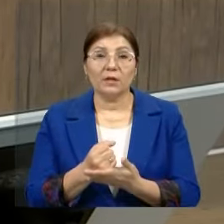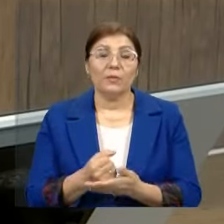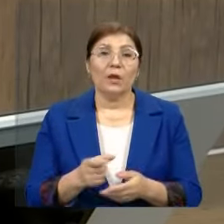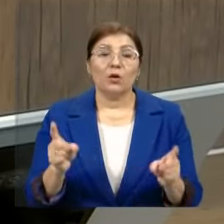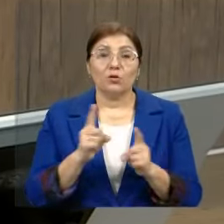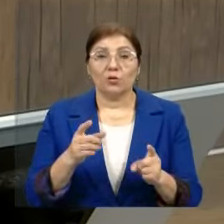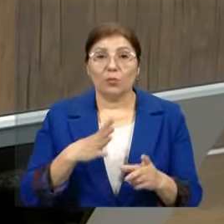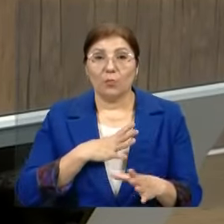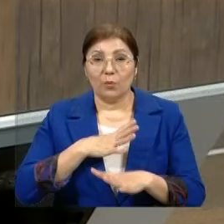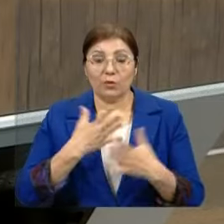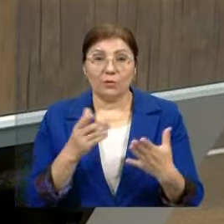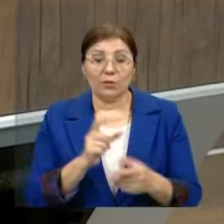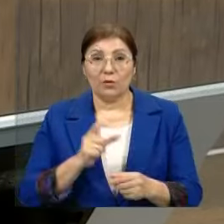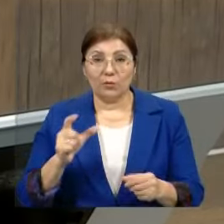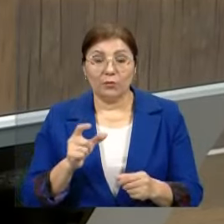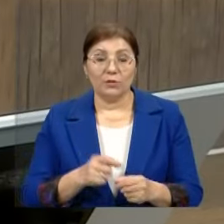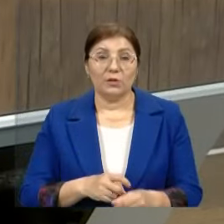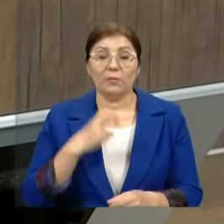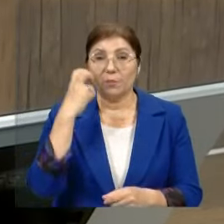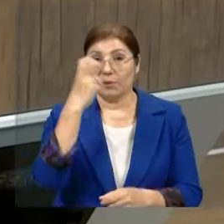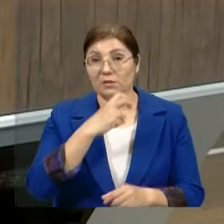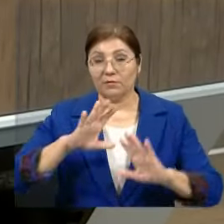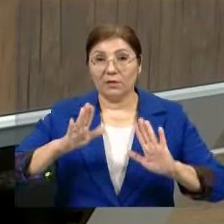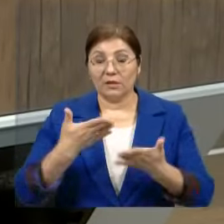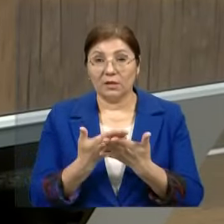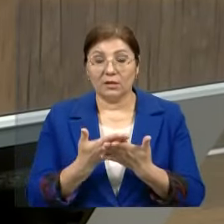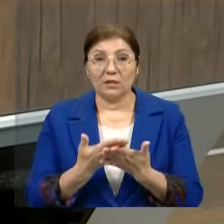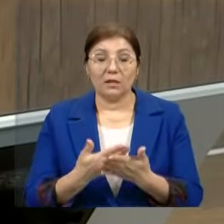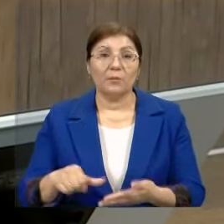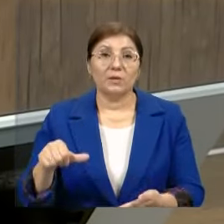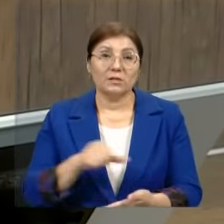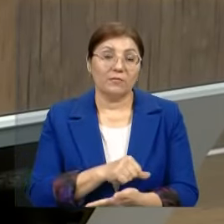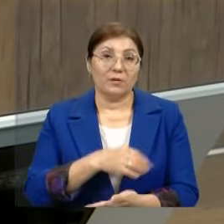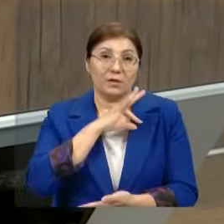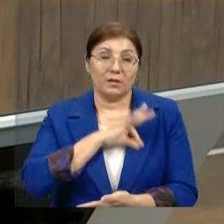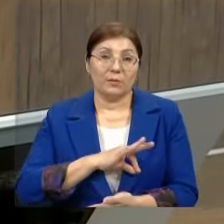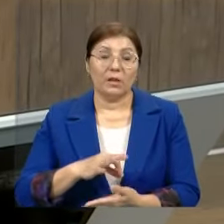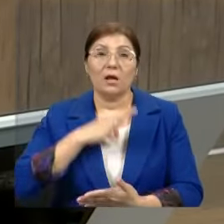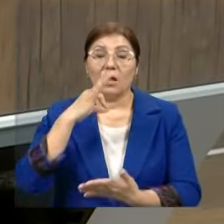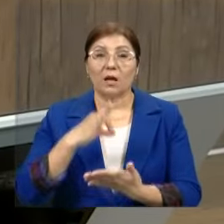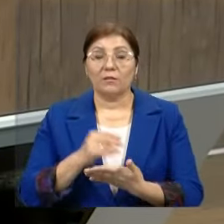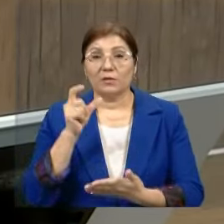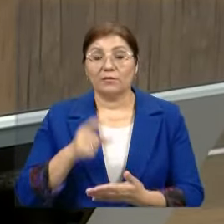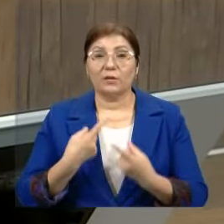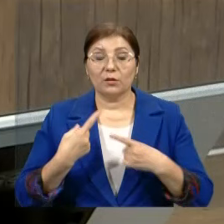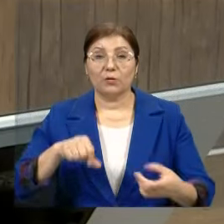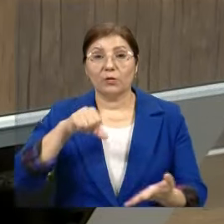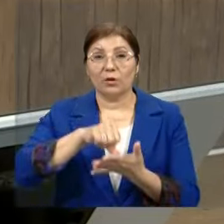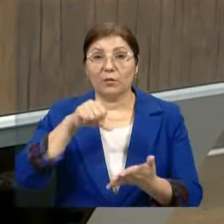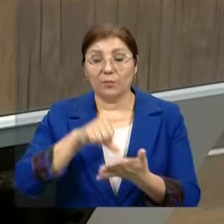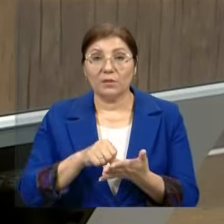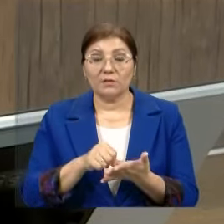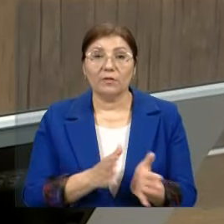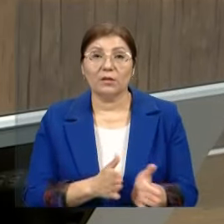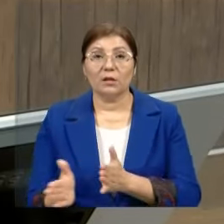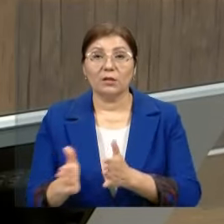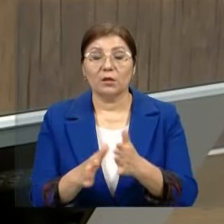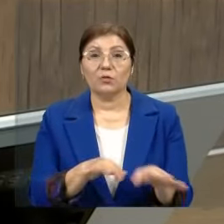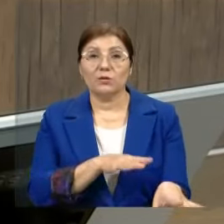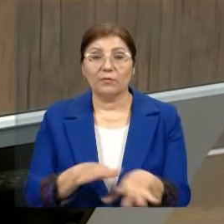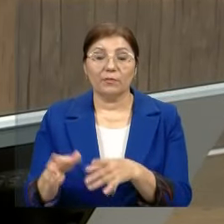все больше людей садятся за руль в нетрезвом состоянии либо наркотическом опьянении, ведь они отвечают за жизнь других участников дорожного движения.